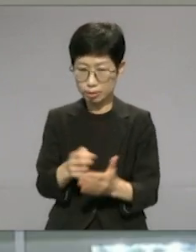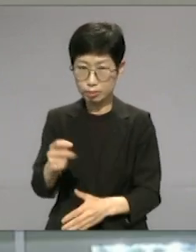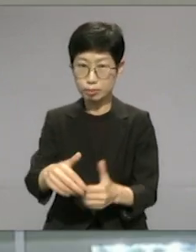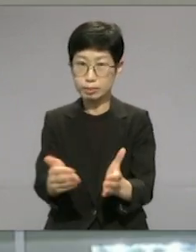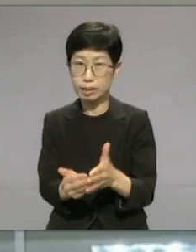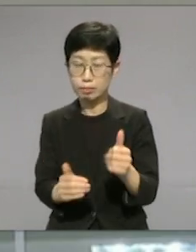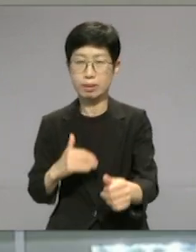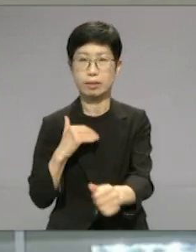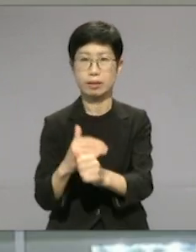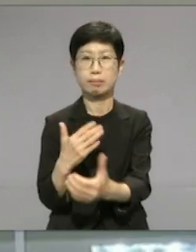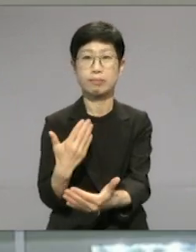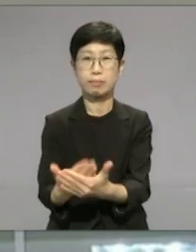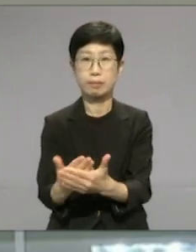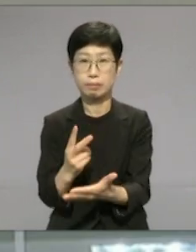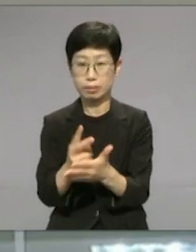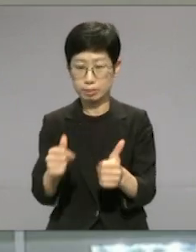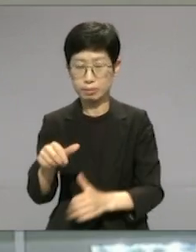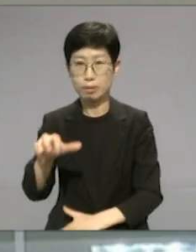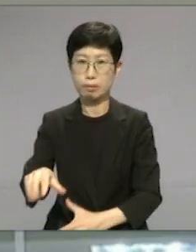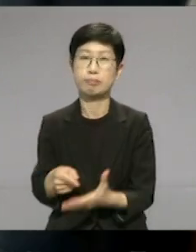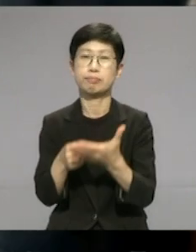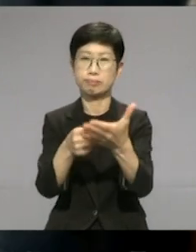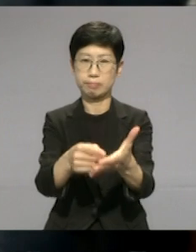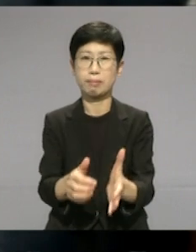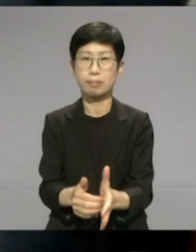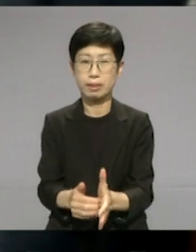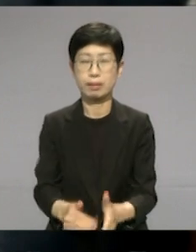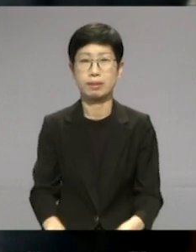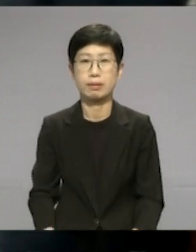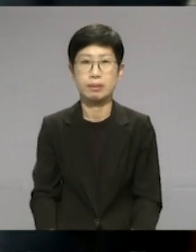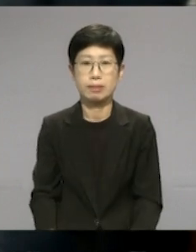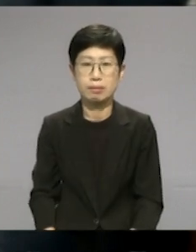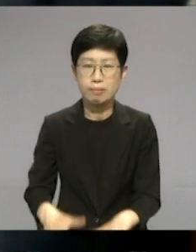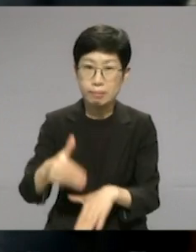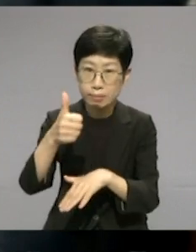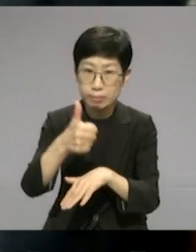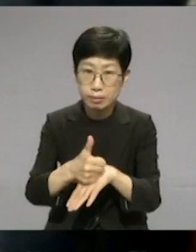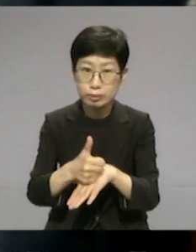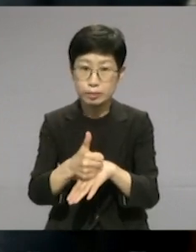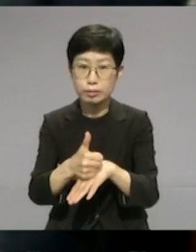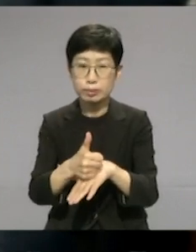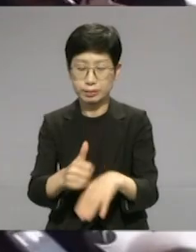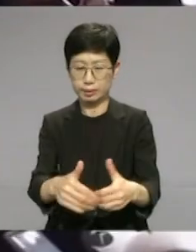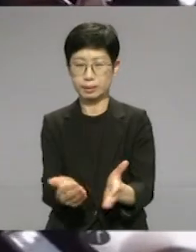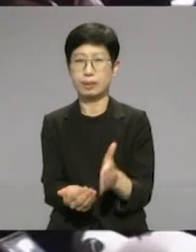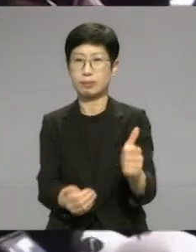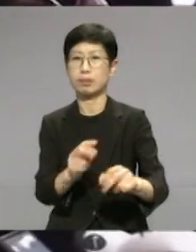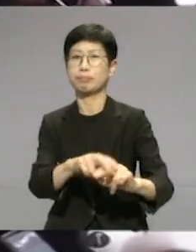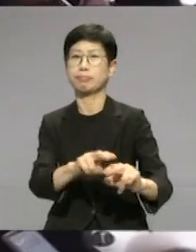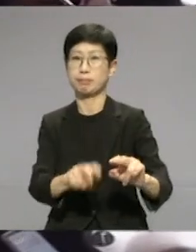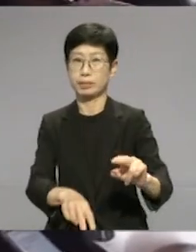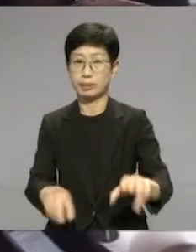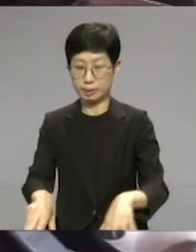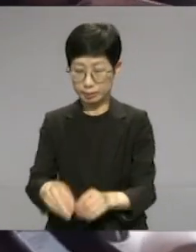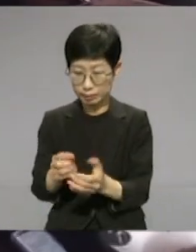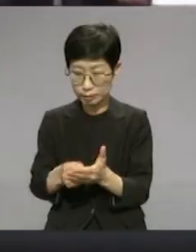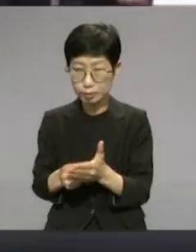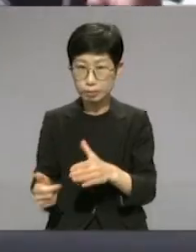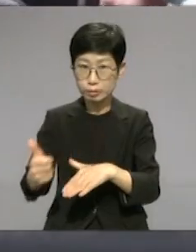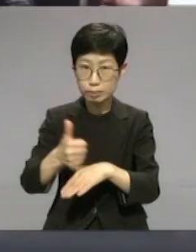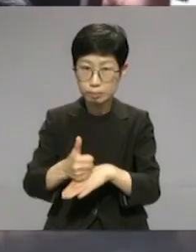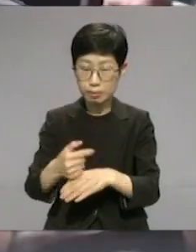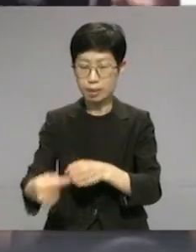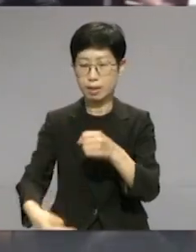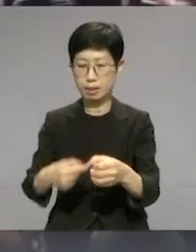장관을 해임해달라고 헌법재판소에 청원했습니다. 결국 피치 장관은 사임했고 세타 총리는 취임 후 1년